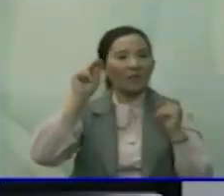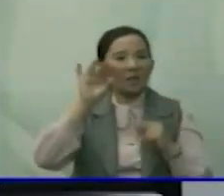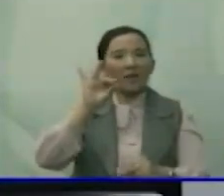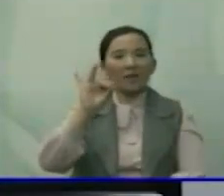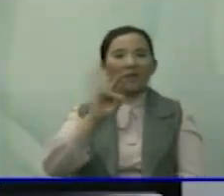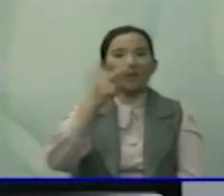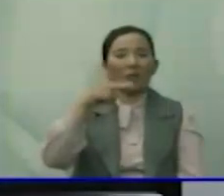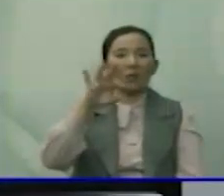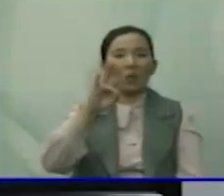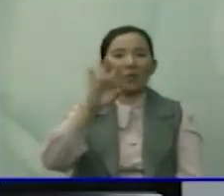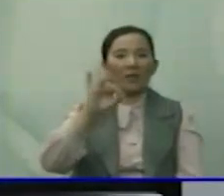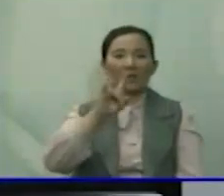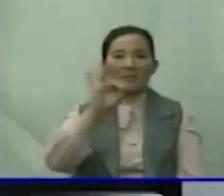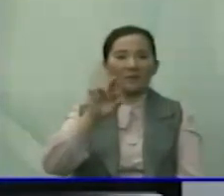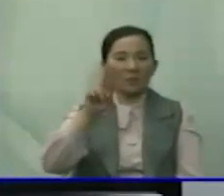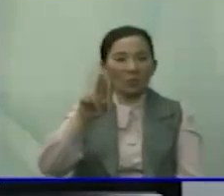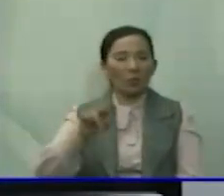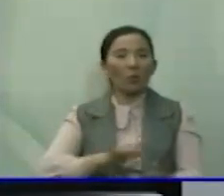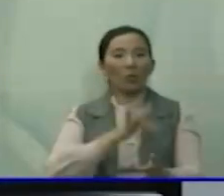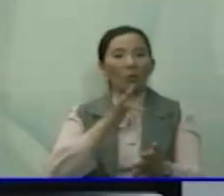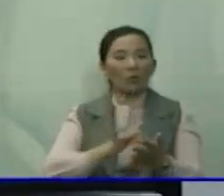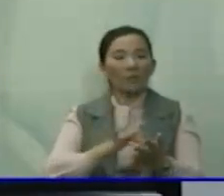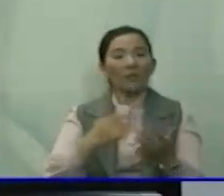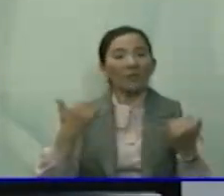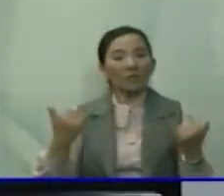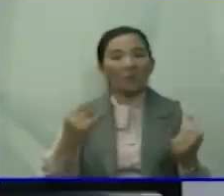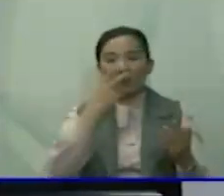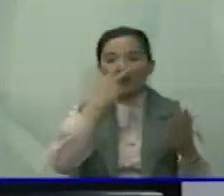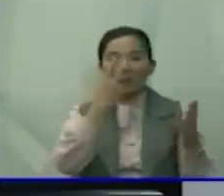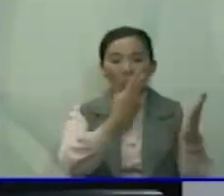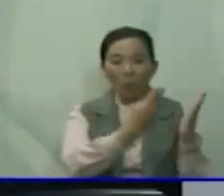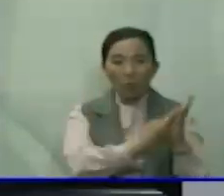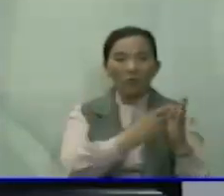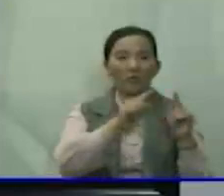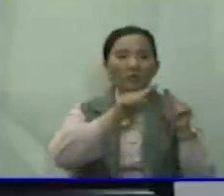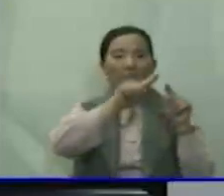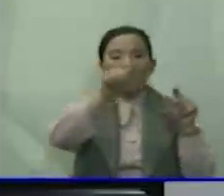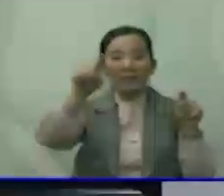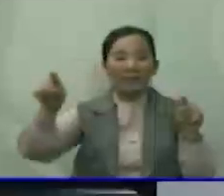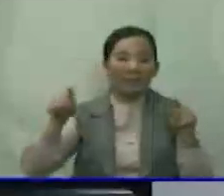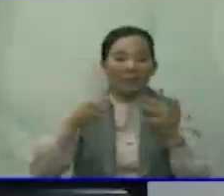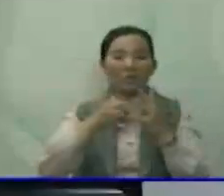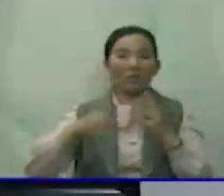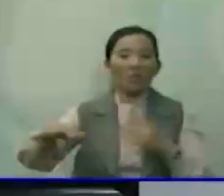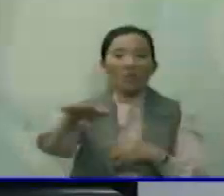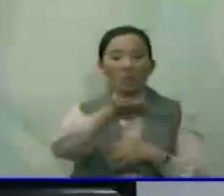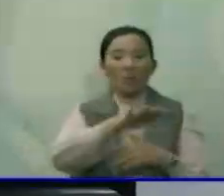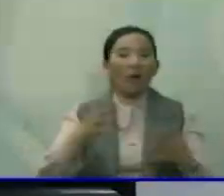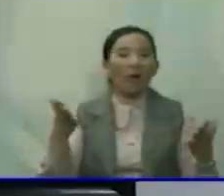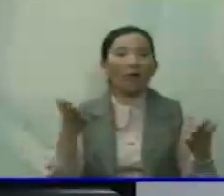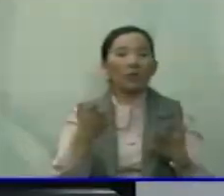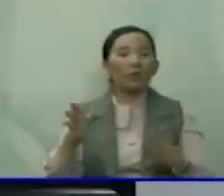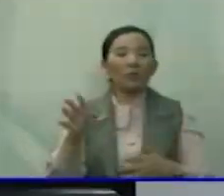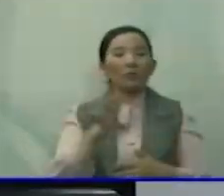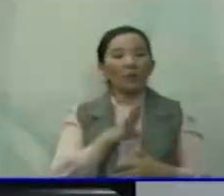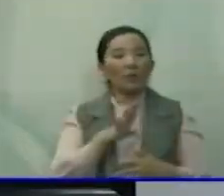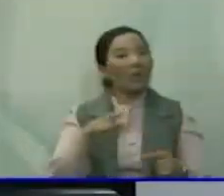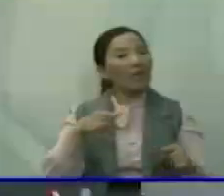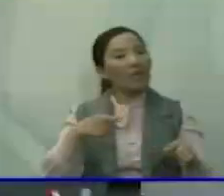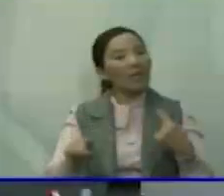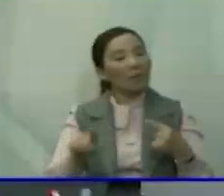давайте посмотрим с вами по карте те территории которые были либо